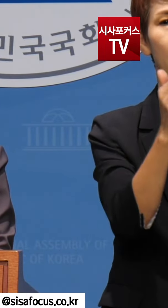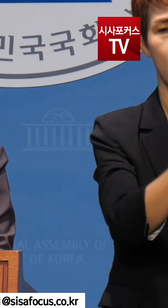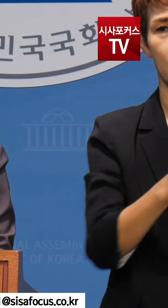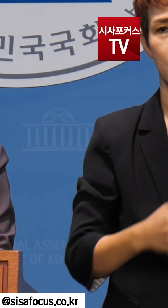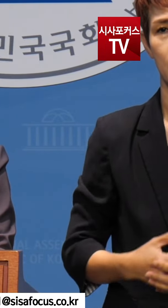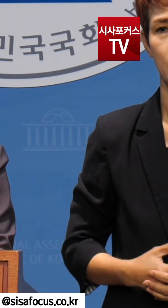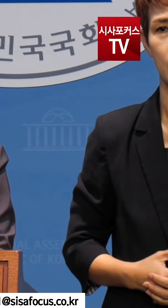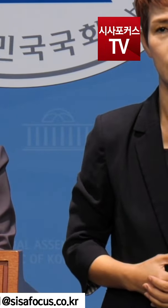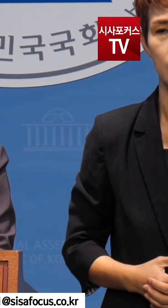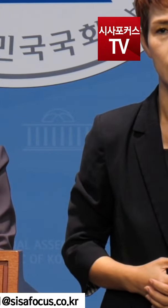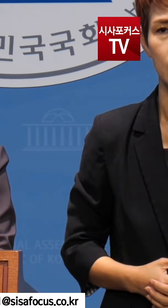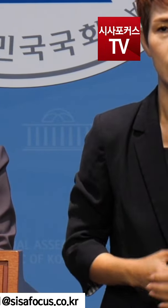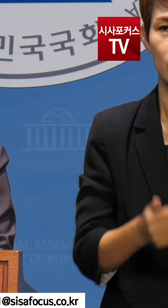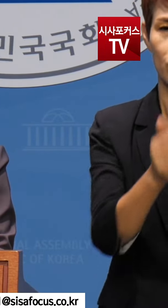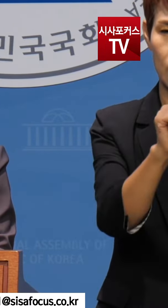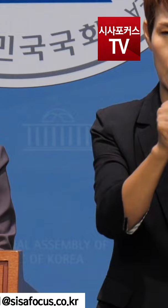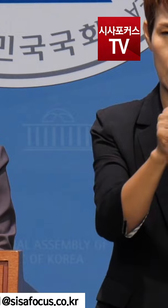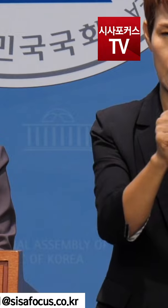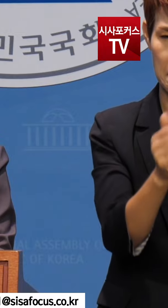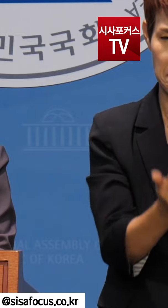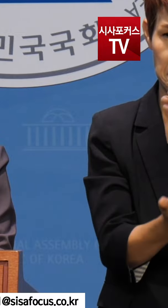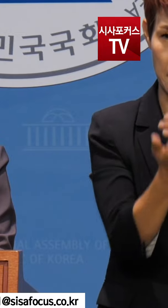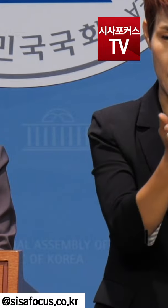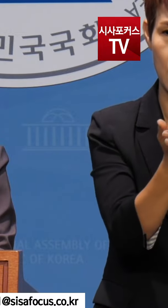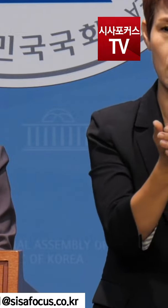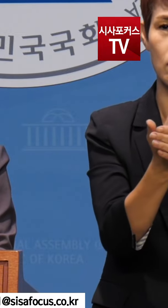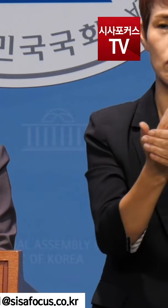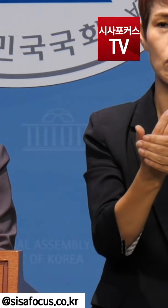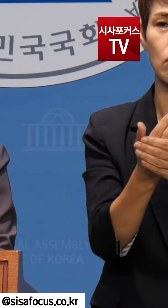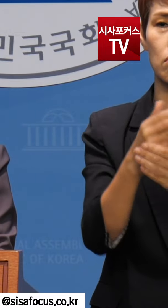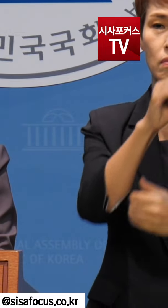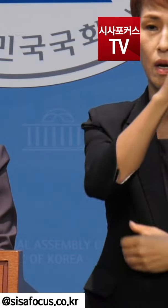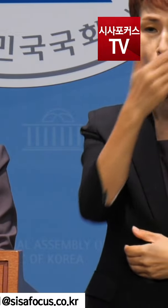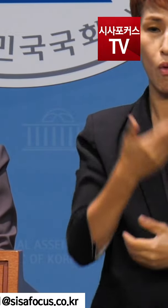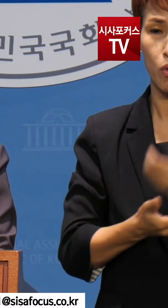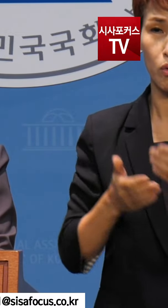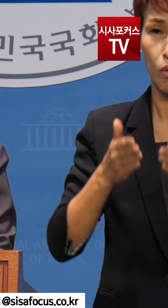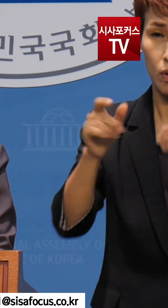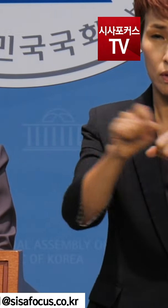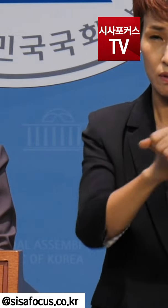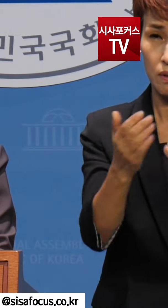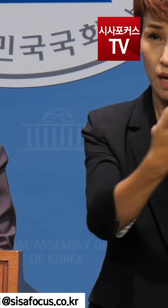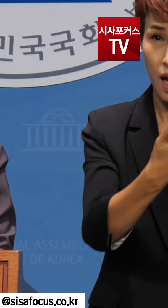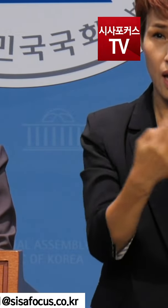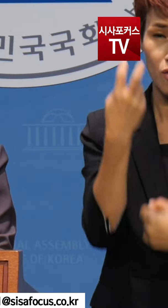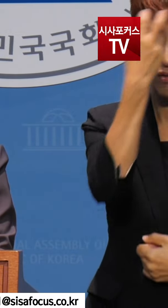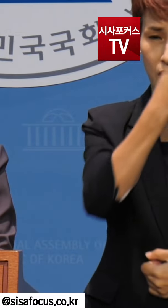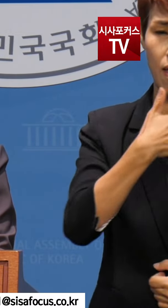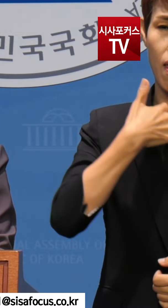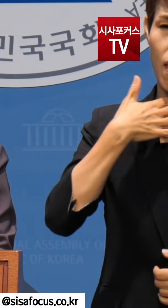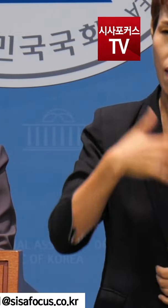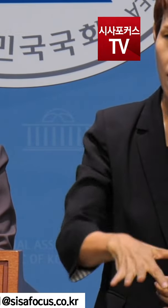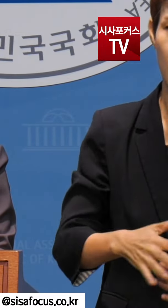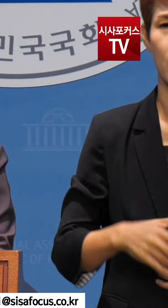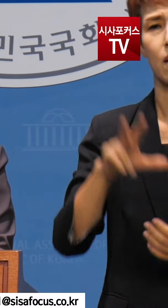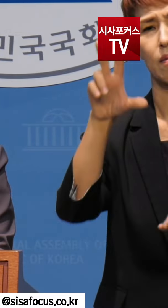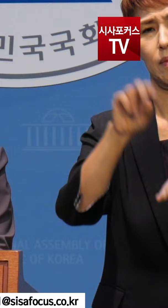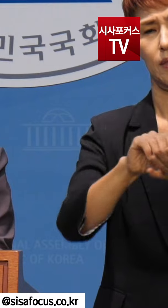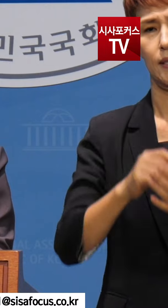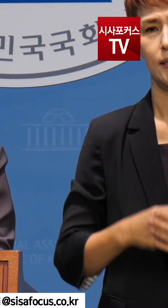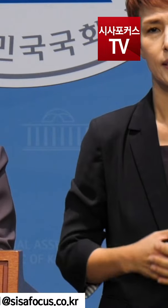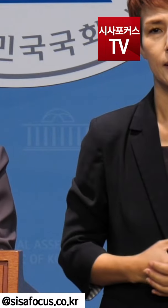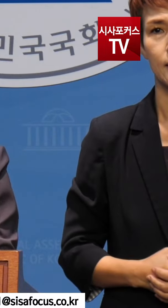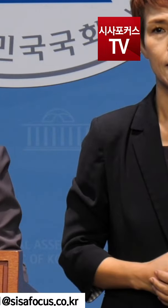상했습니다 주가조작 사건 양평고속도로 해는 제대로된 수사조차 이루지지 않고